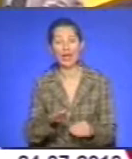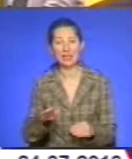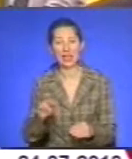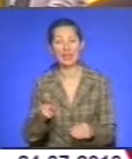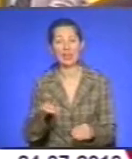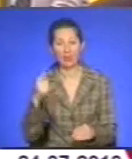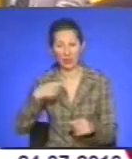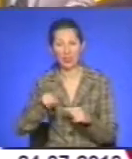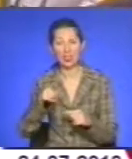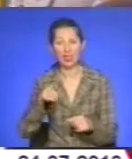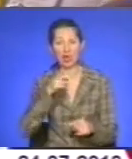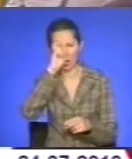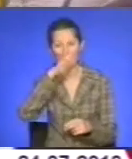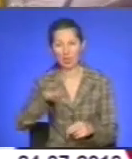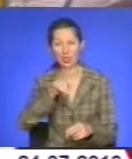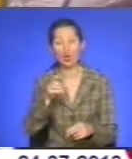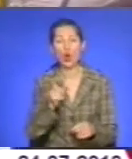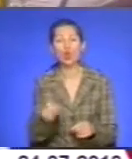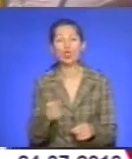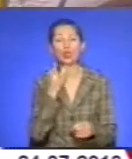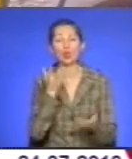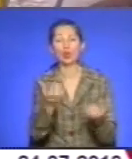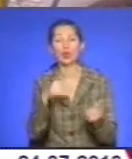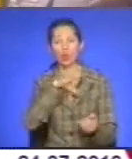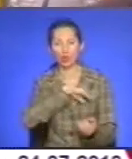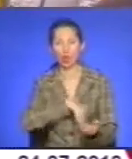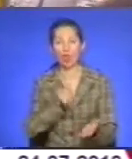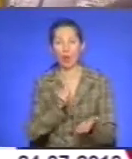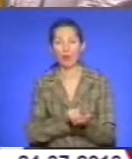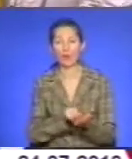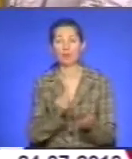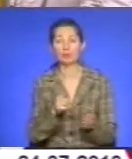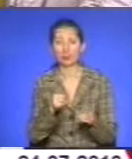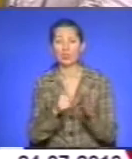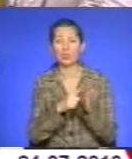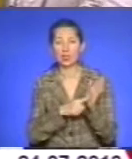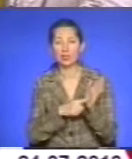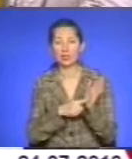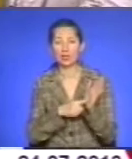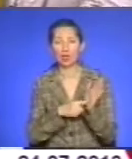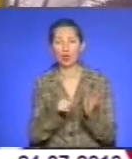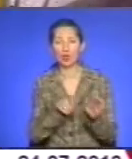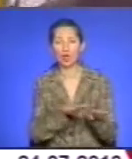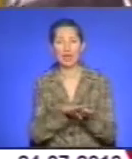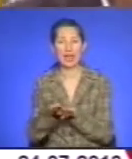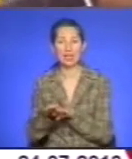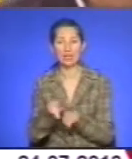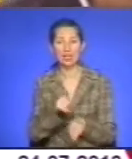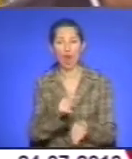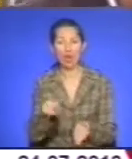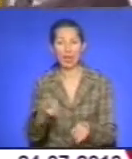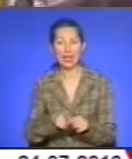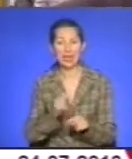других країнах, що людина, коли отримає дохід, значить вона повинна чимось ділитися, тому що на рівні тих людей,